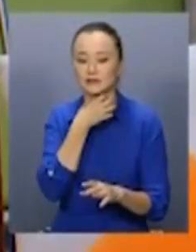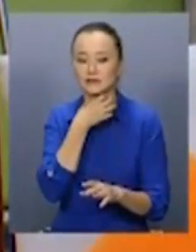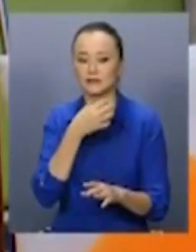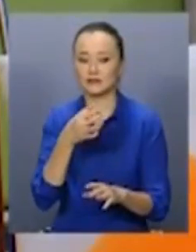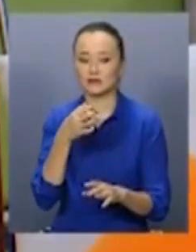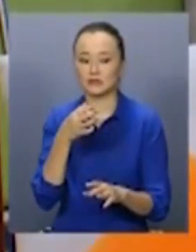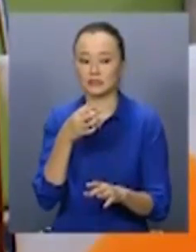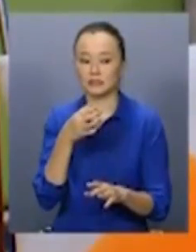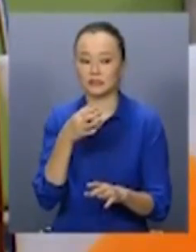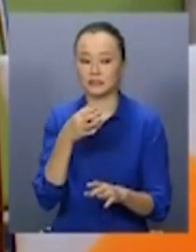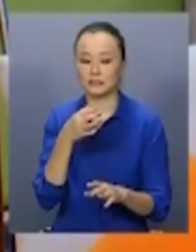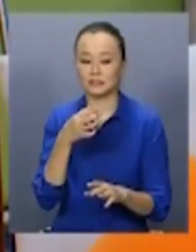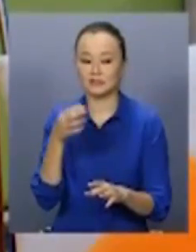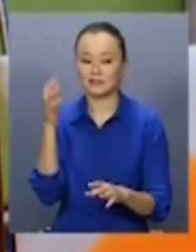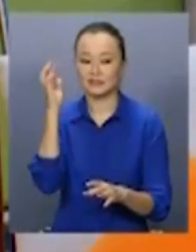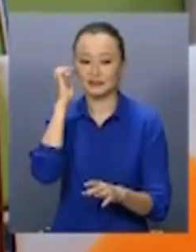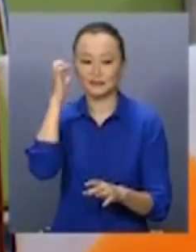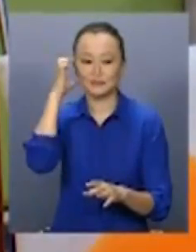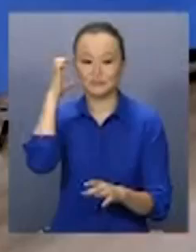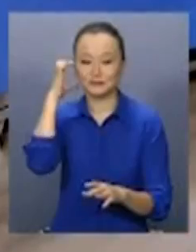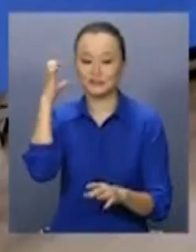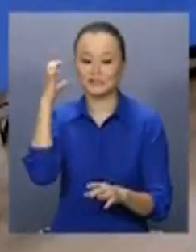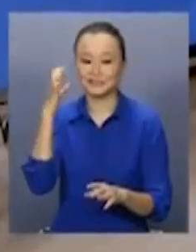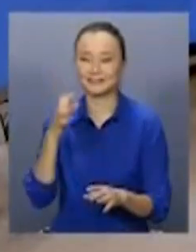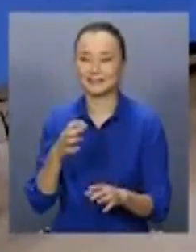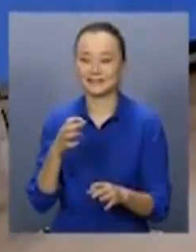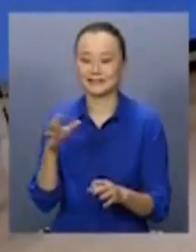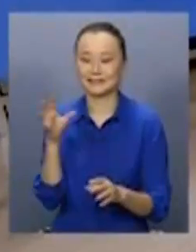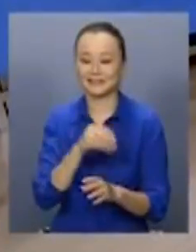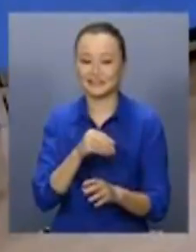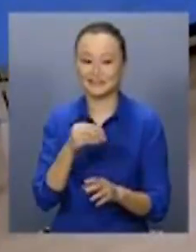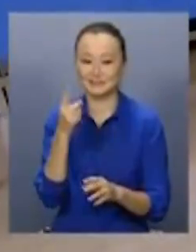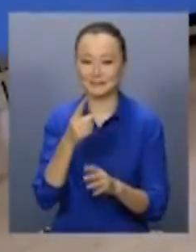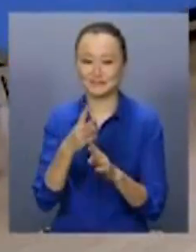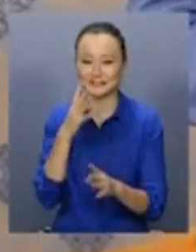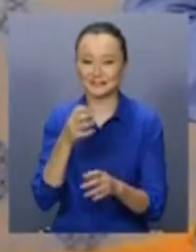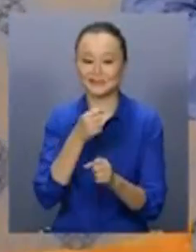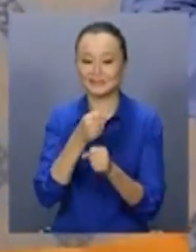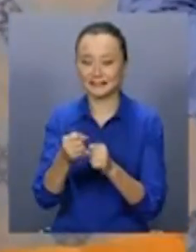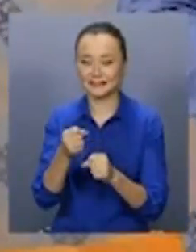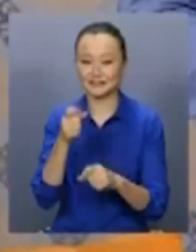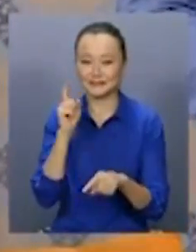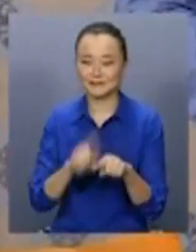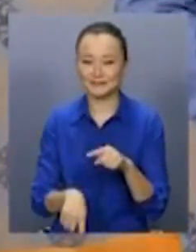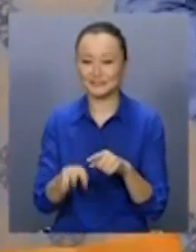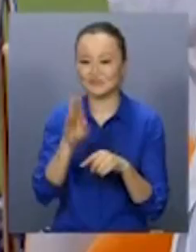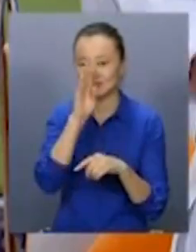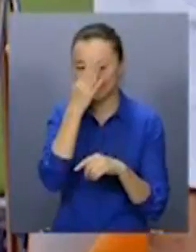сондай құлаққа. Сондай жерге бірінші ұрсаң тезірек